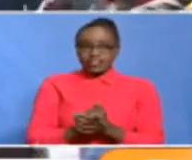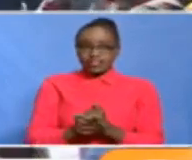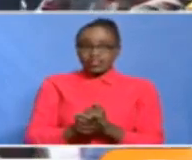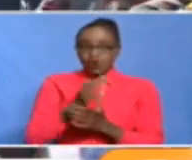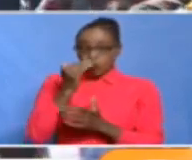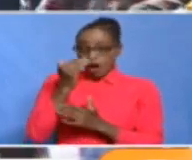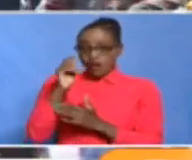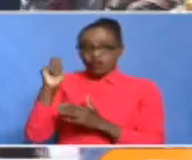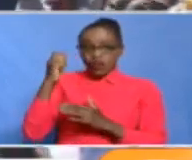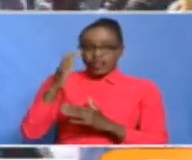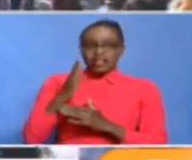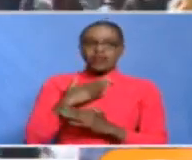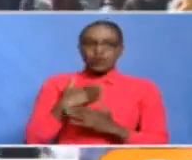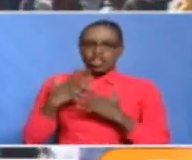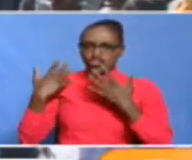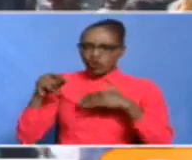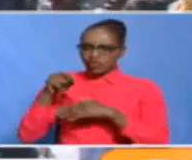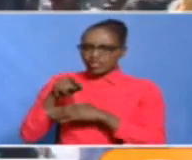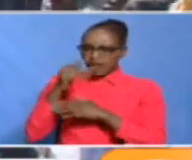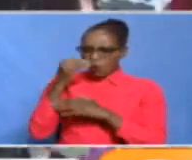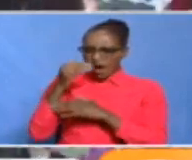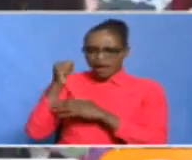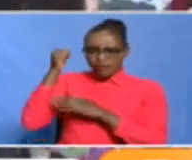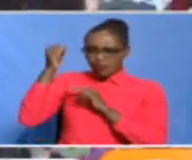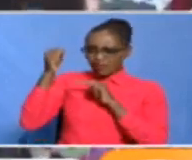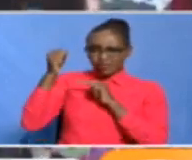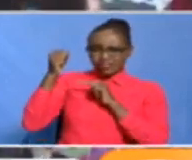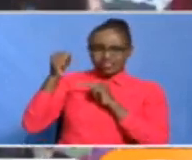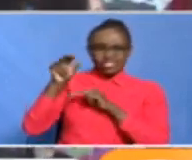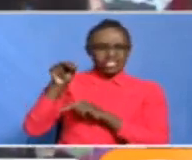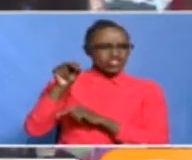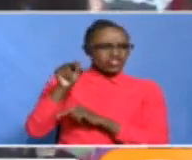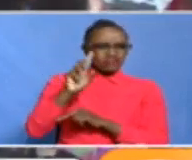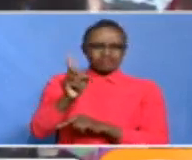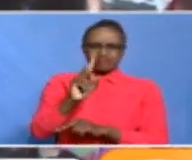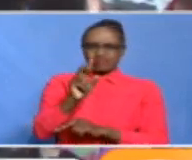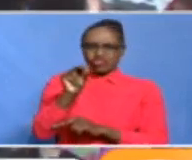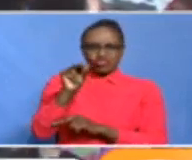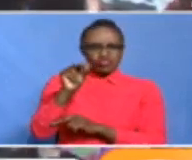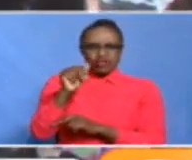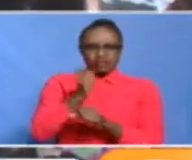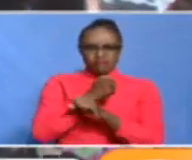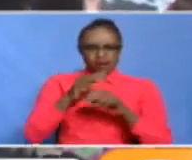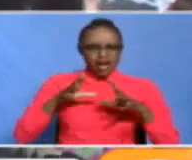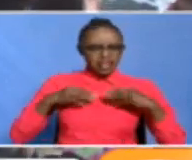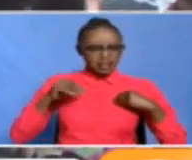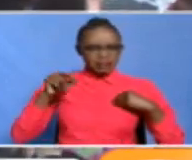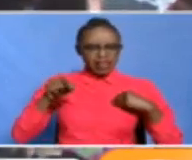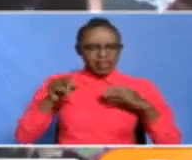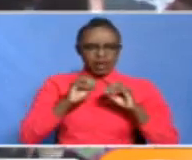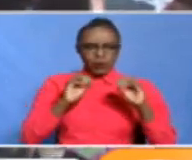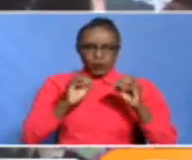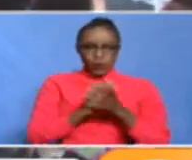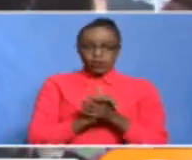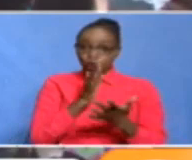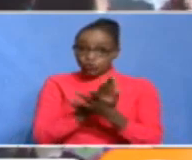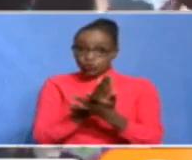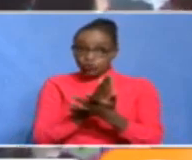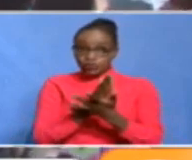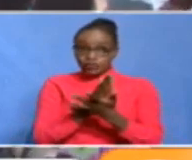niaba ya Wakenya. Mnataka tupoteze hiyo kwa sababu ya siasa? Hapana, hatuwezi kubali kuharibu inchi. Sini namna